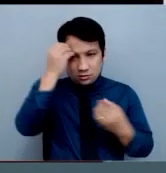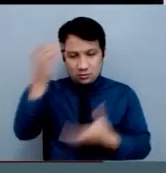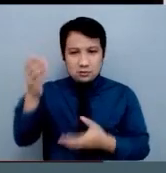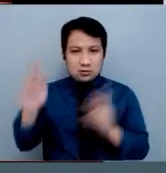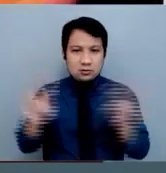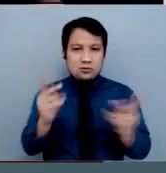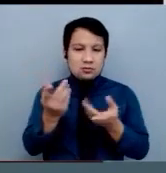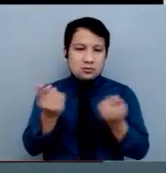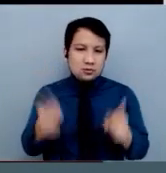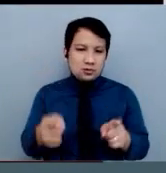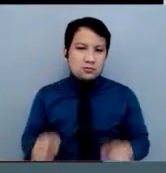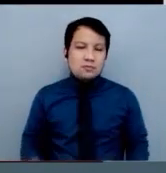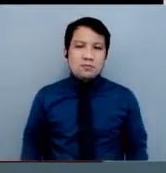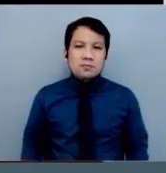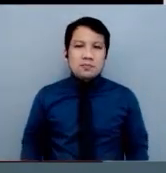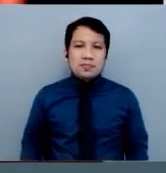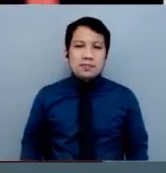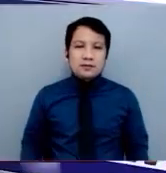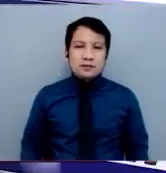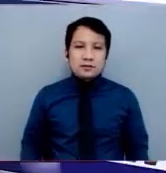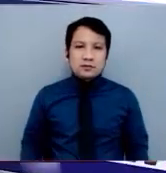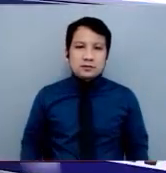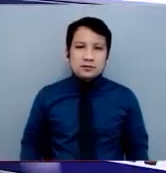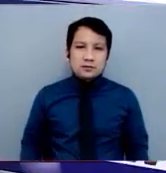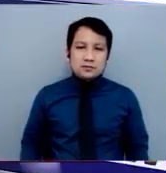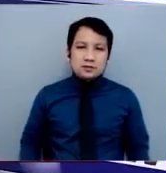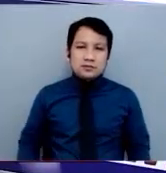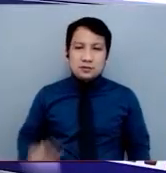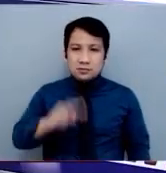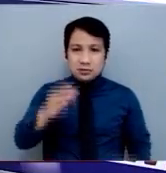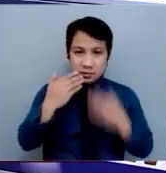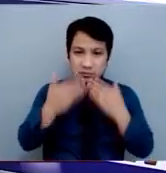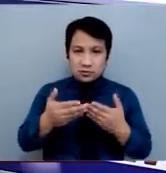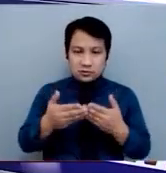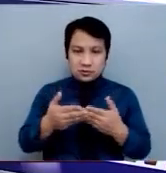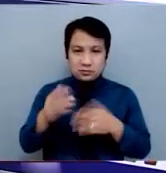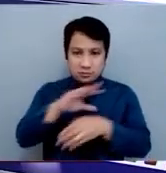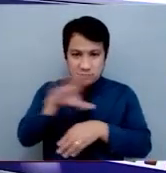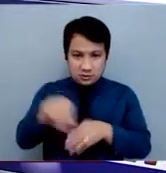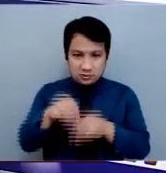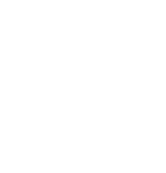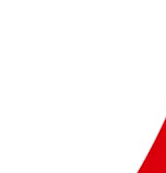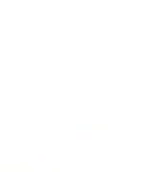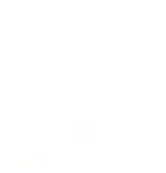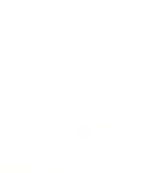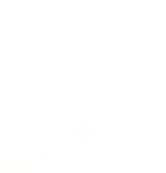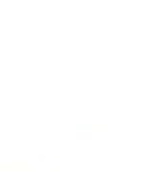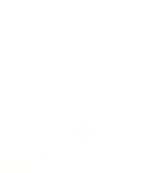kung ano nangyayari. Yes, sir. Well, Mr. Art Samaniego ng Manila Bulletin, maraming salamat po for joining us tonight. Ingat po.